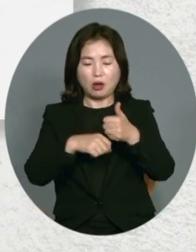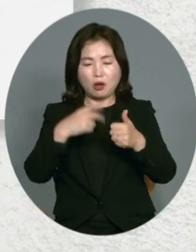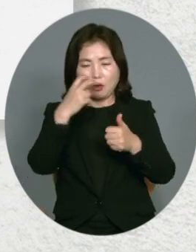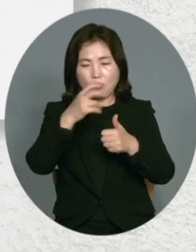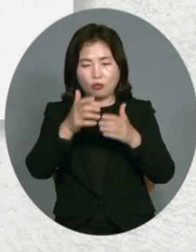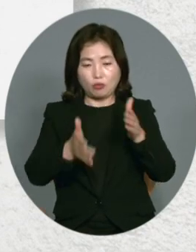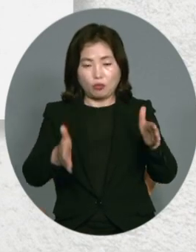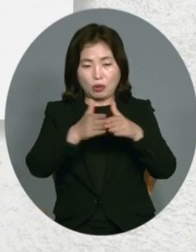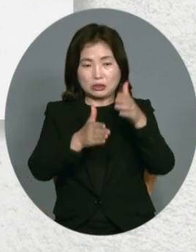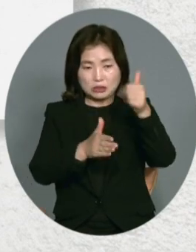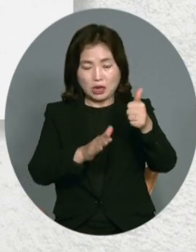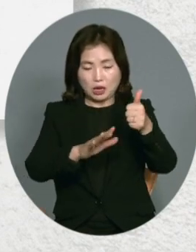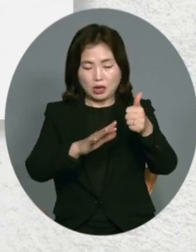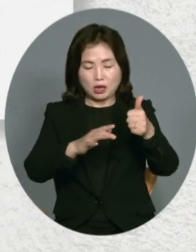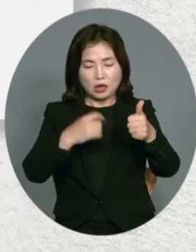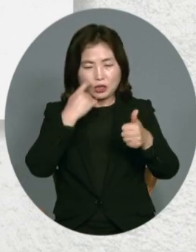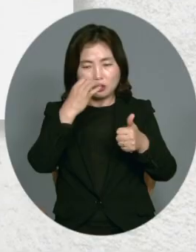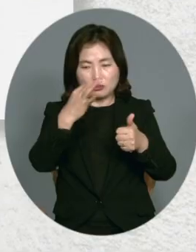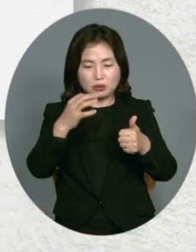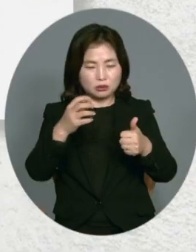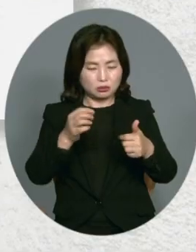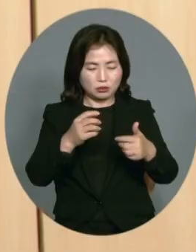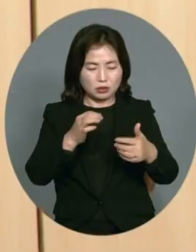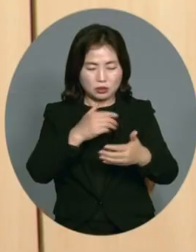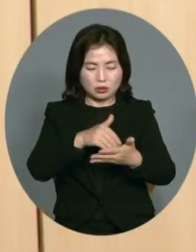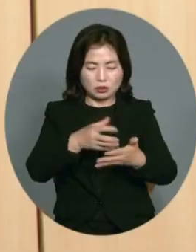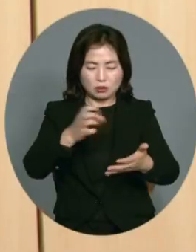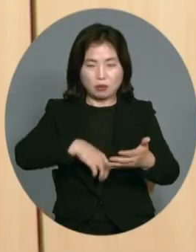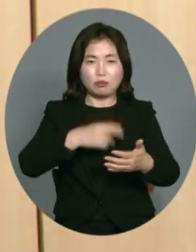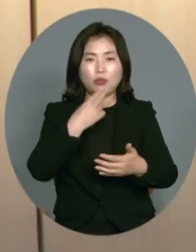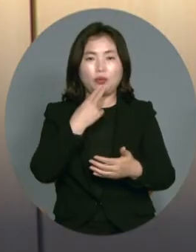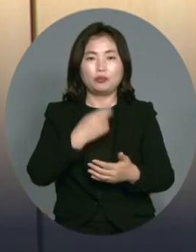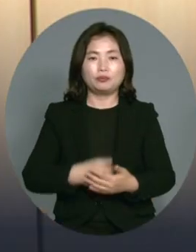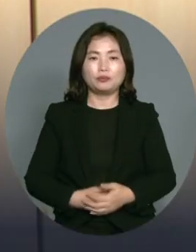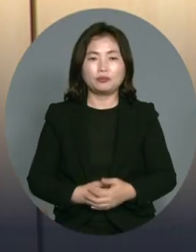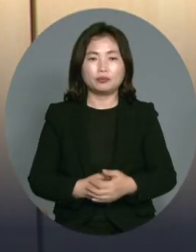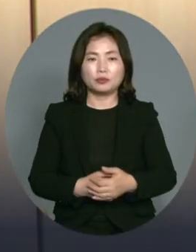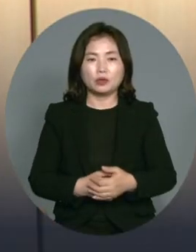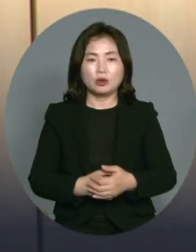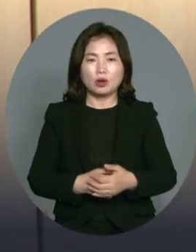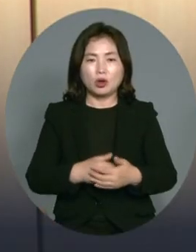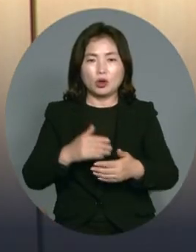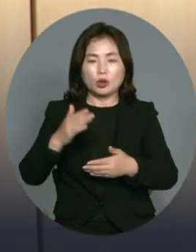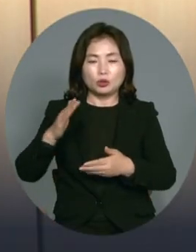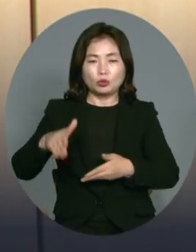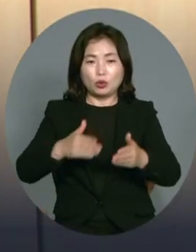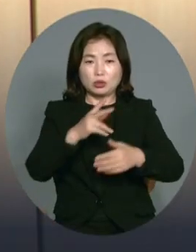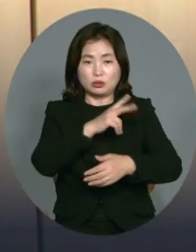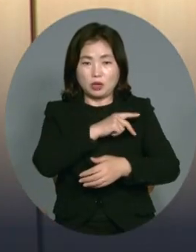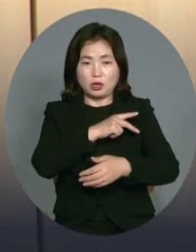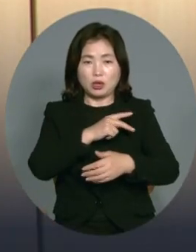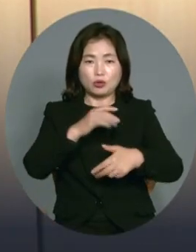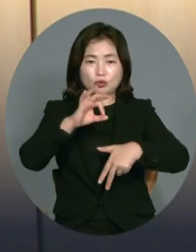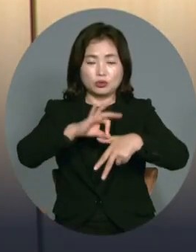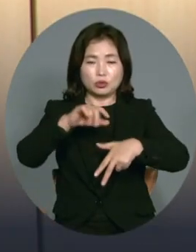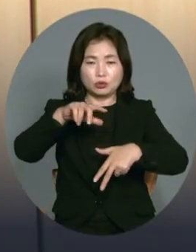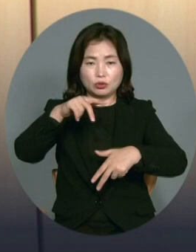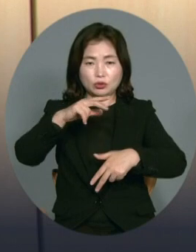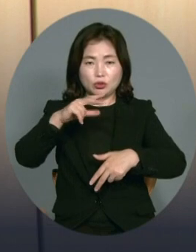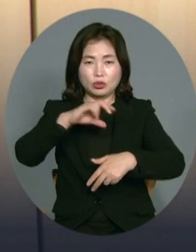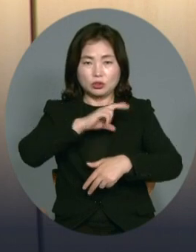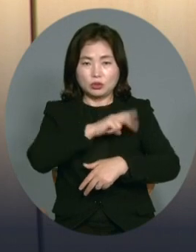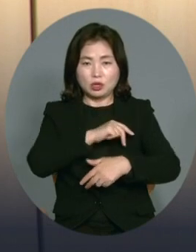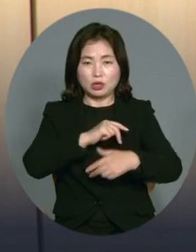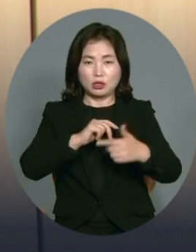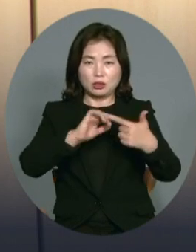관장의 인건비는 책정조차 하지 않고 있습니다. 도의회라든지 울진군 의회에서도 6명 인건비 기준 예산이